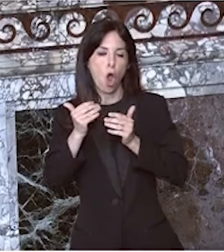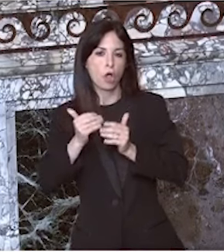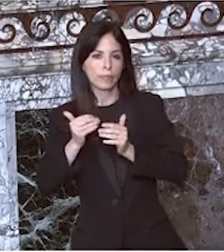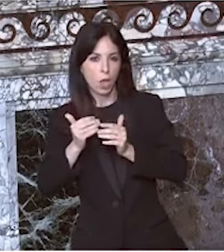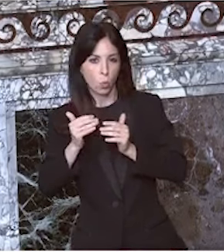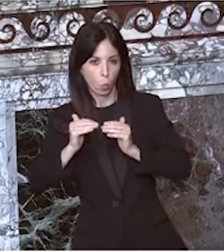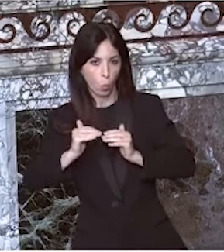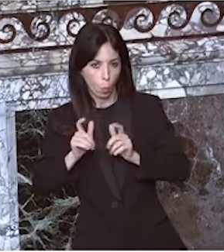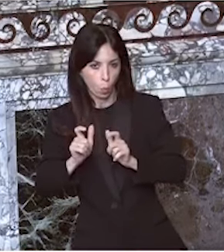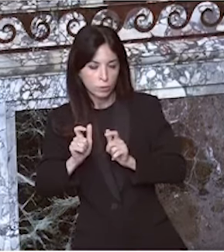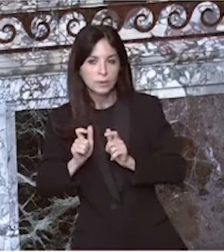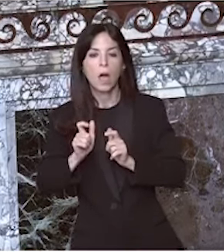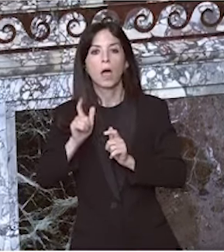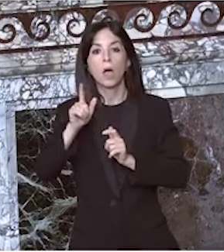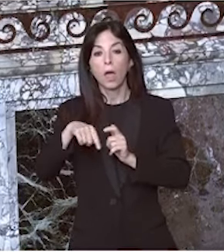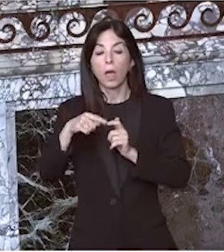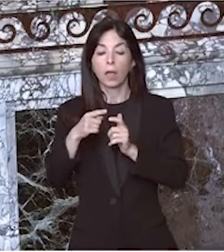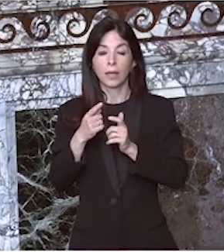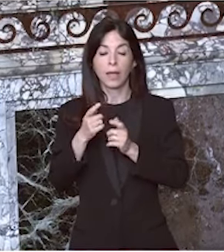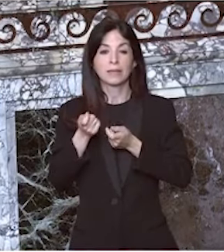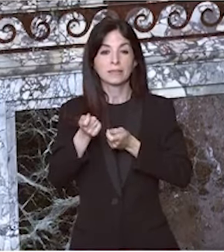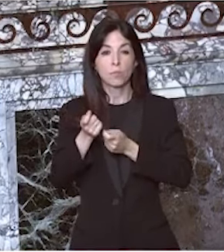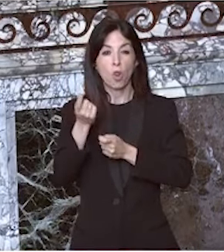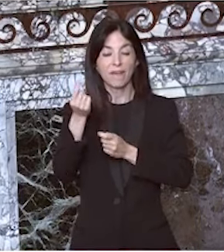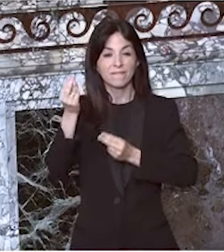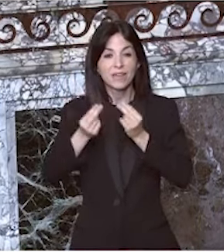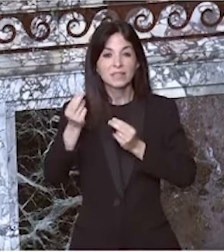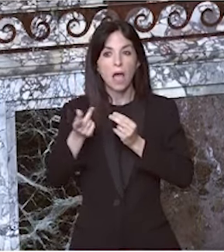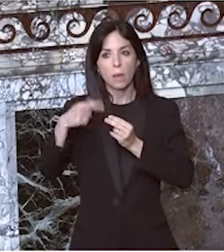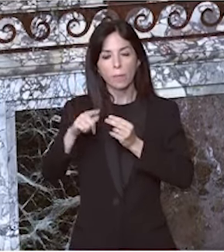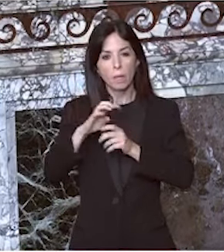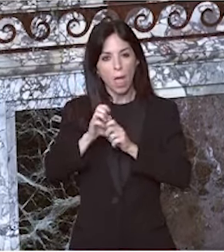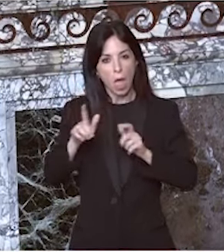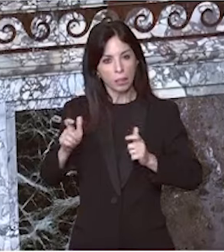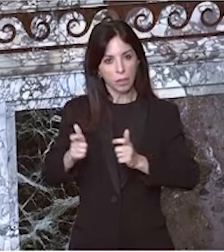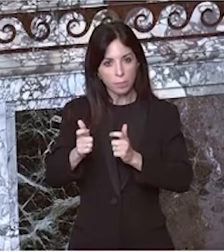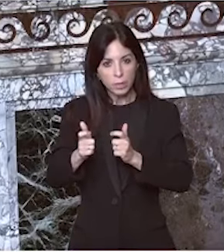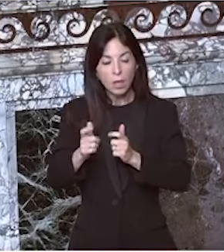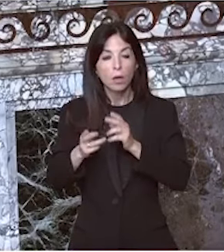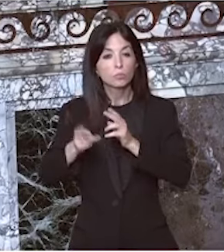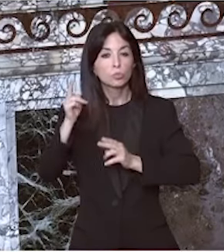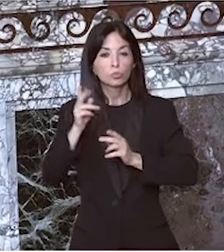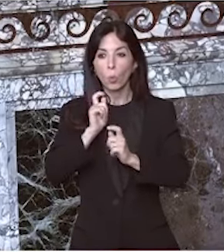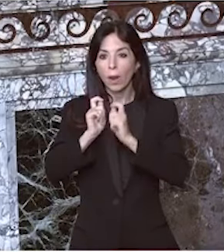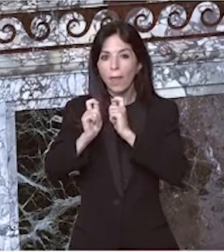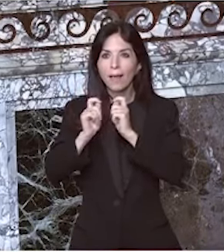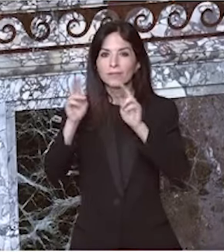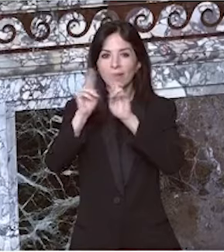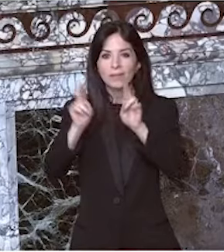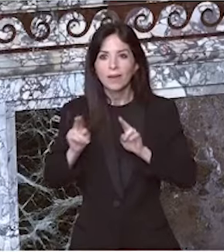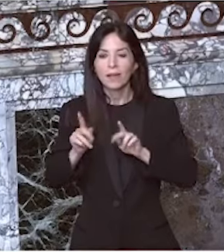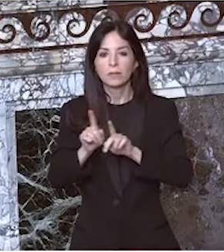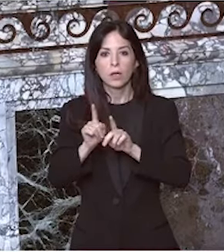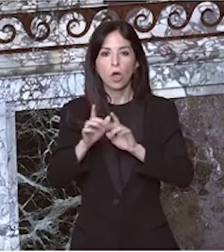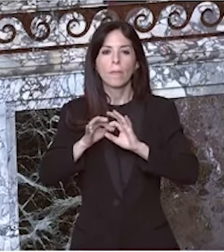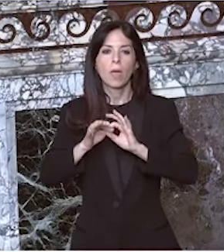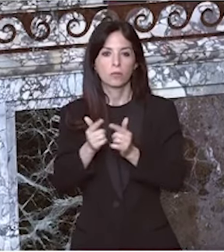fiscali introdotti per contrastare la pandemia e soprattutto di relazioni internazionali che non accennano a